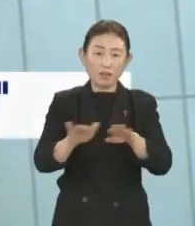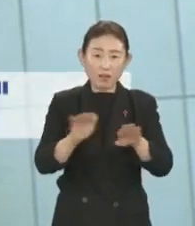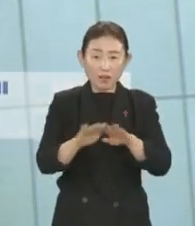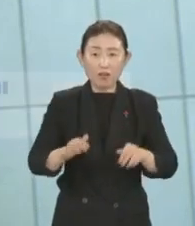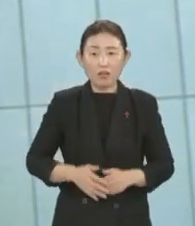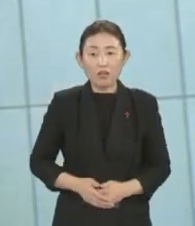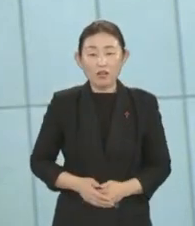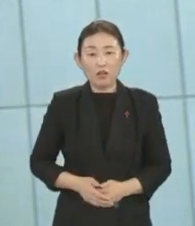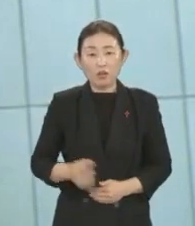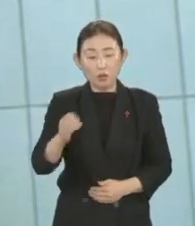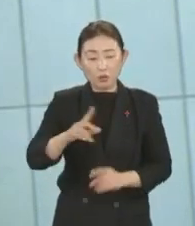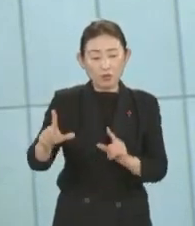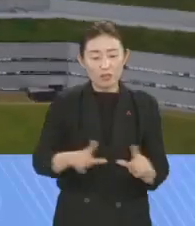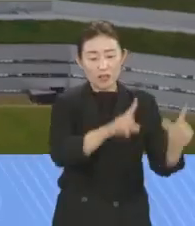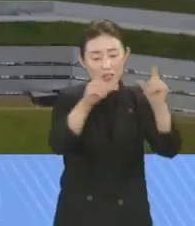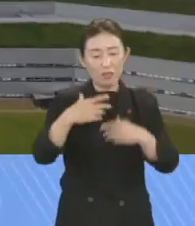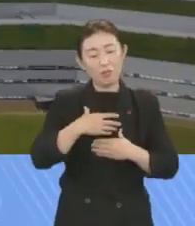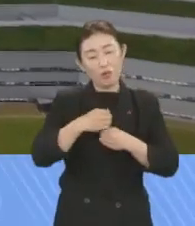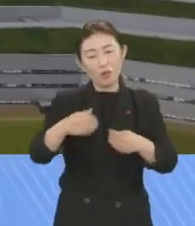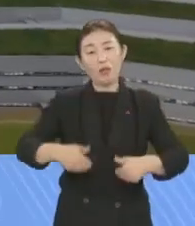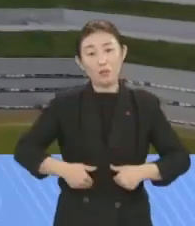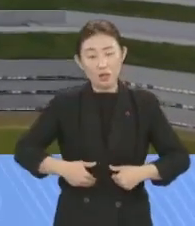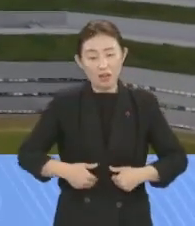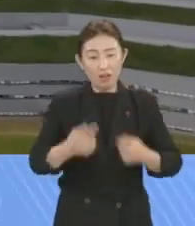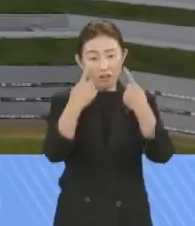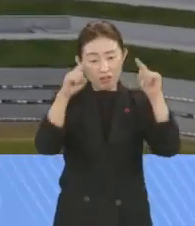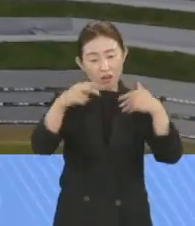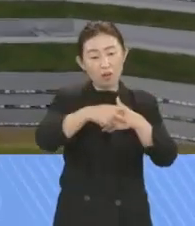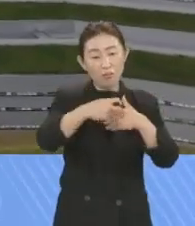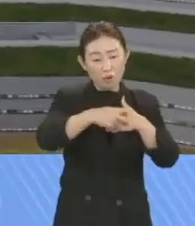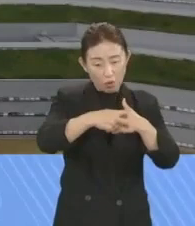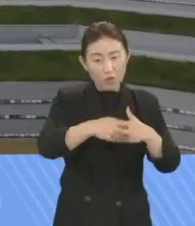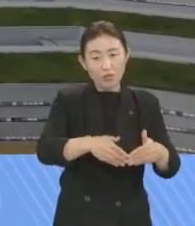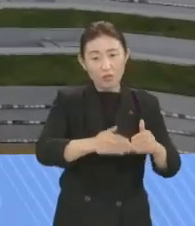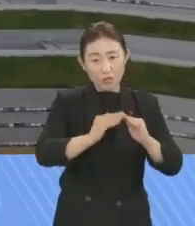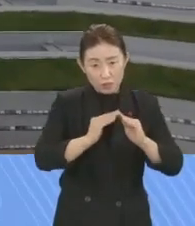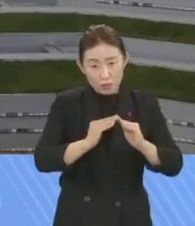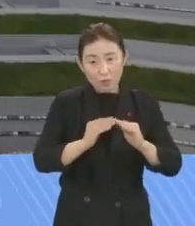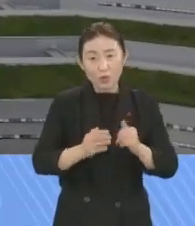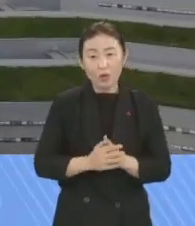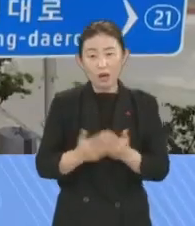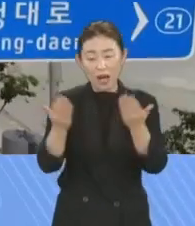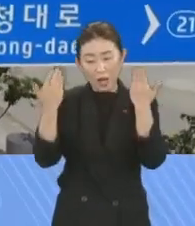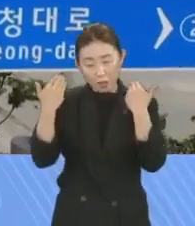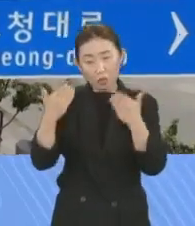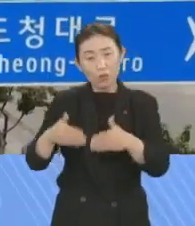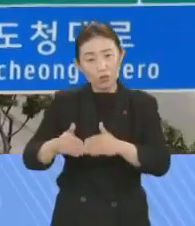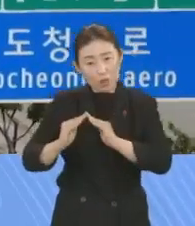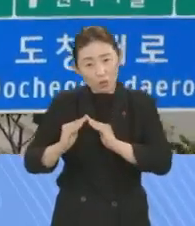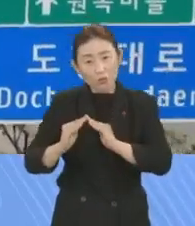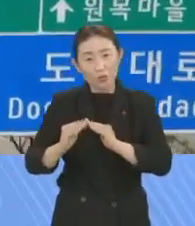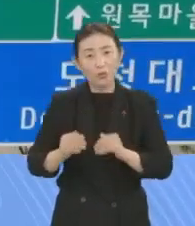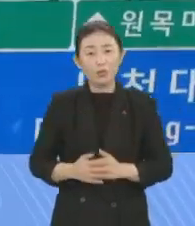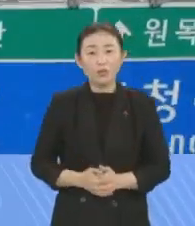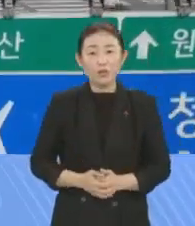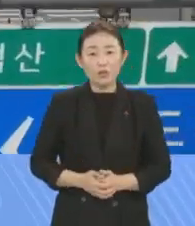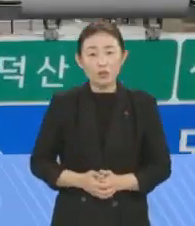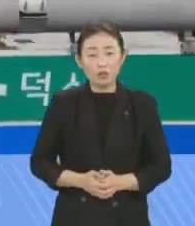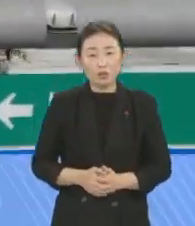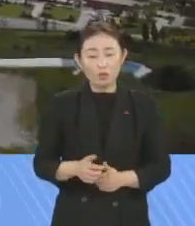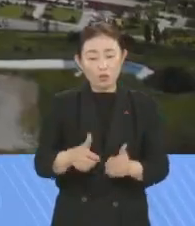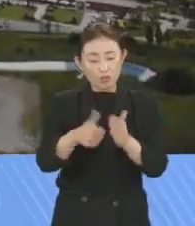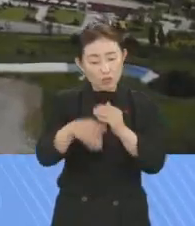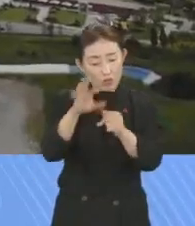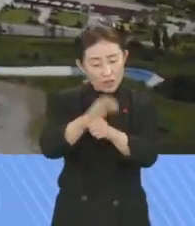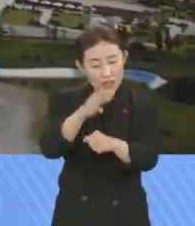또 정주 여건이 좋아야 되잖아요. 그래서 뭐 대학병원이라든가 아니면은 그 뭐 학교 문제, 그다음에 뭐